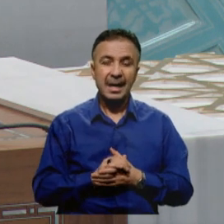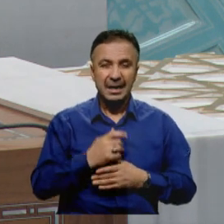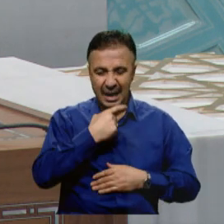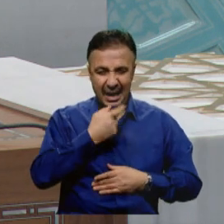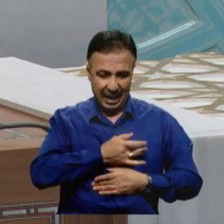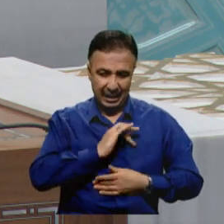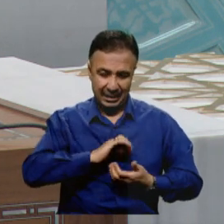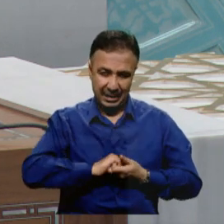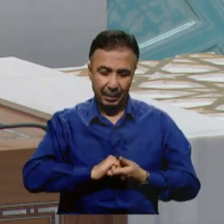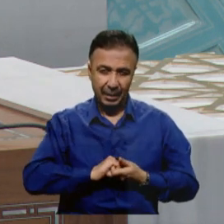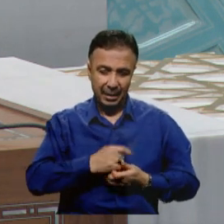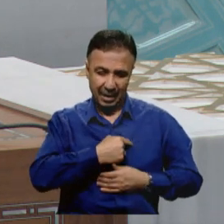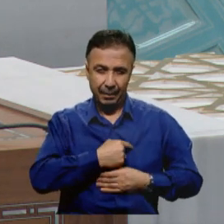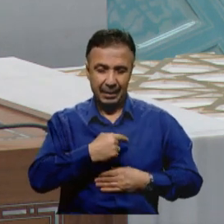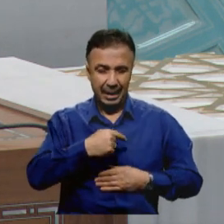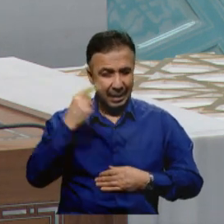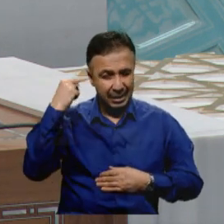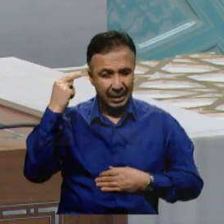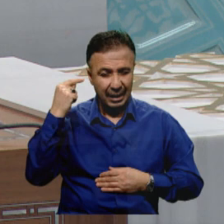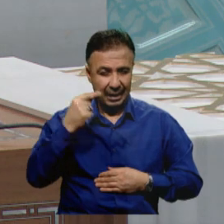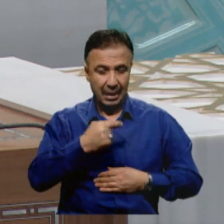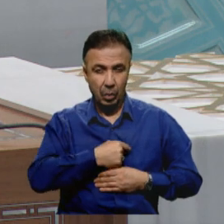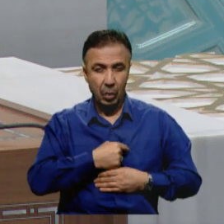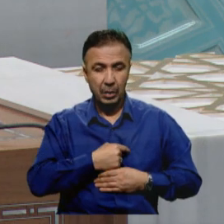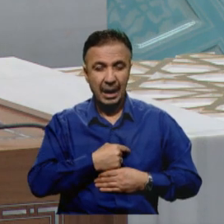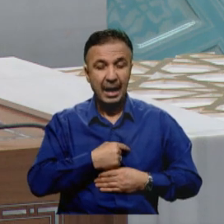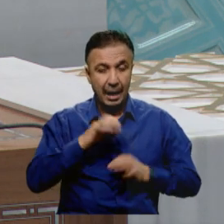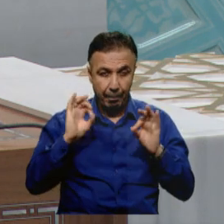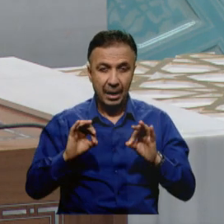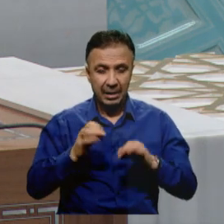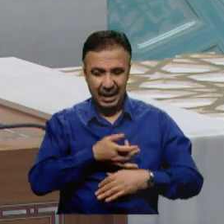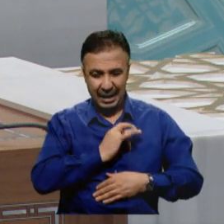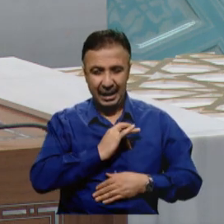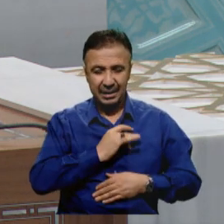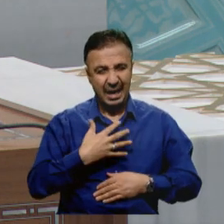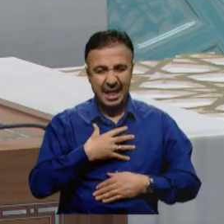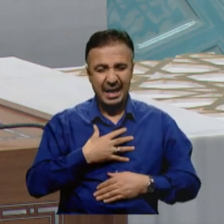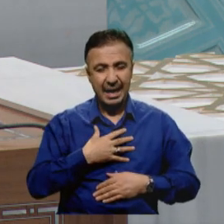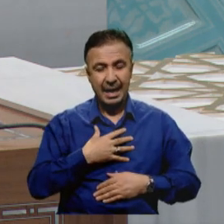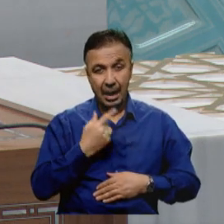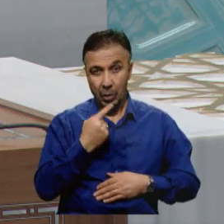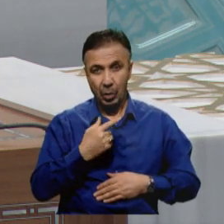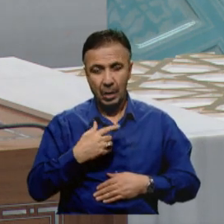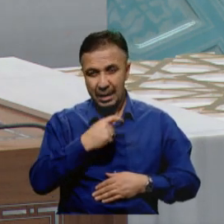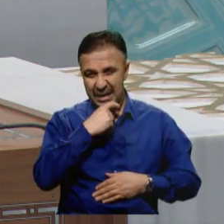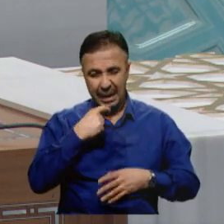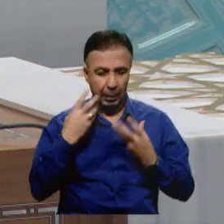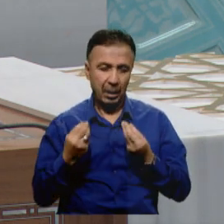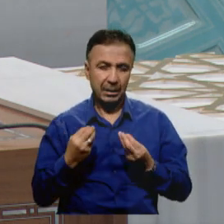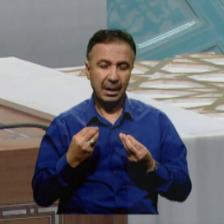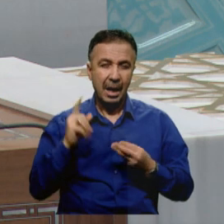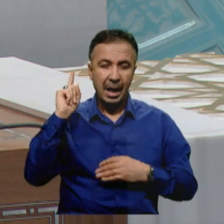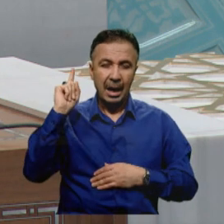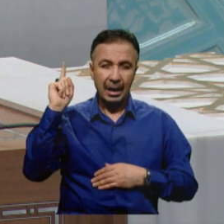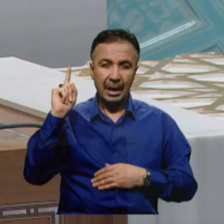samimiyetin, kalpte, zihinde, gönülde başlayan ihlasın hayata yansımaları. Din diyor samimiyettir. Allah'a dini has